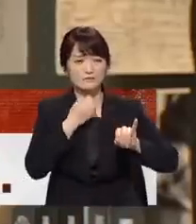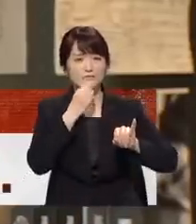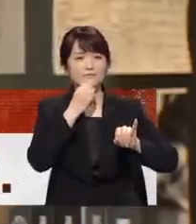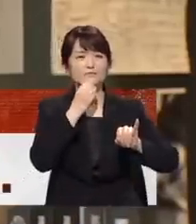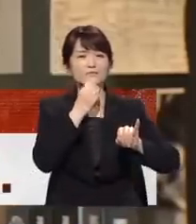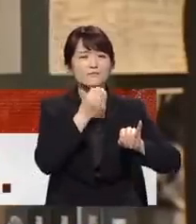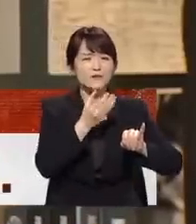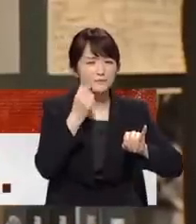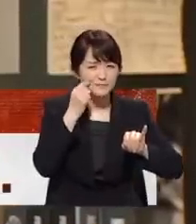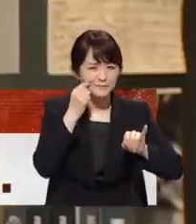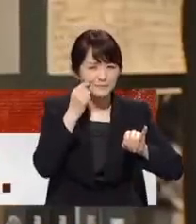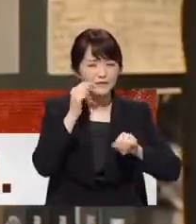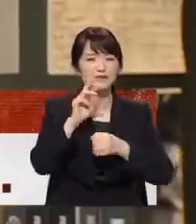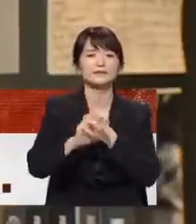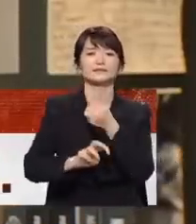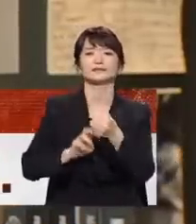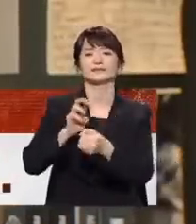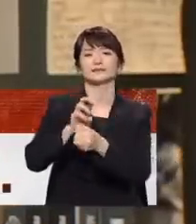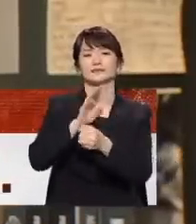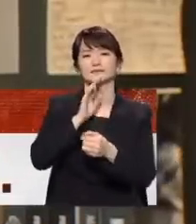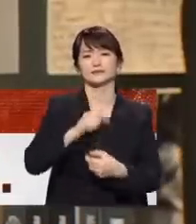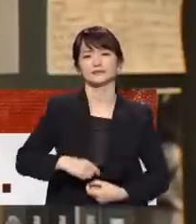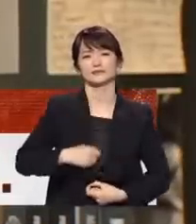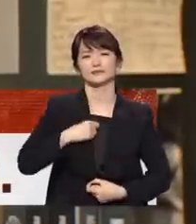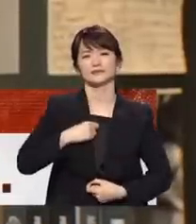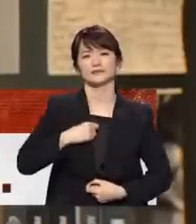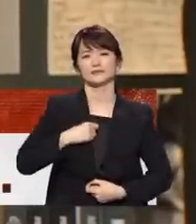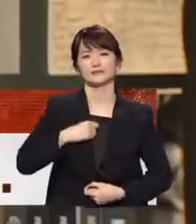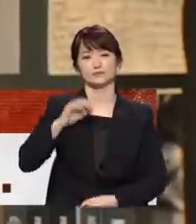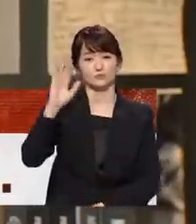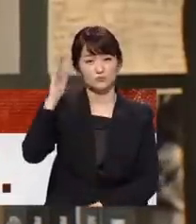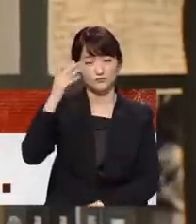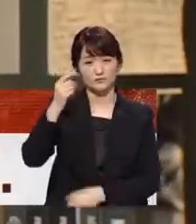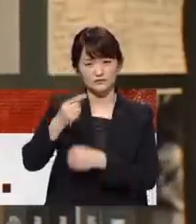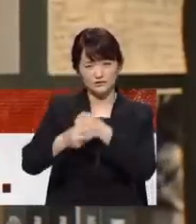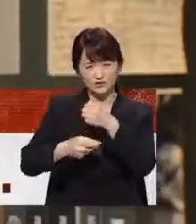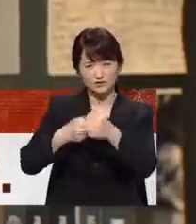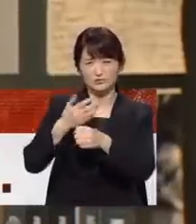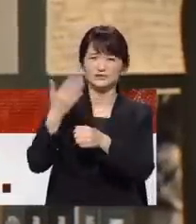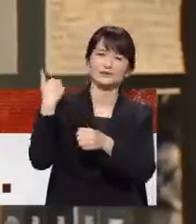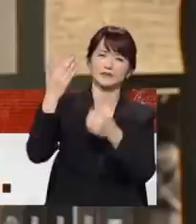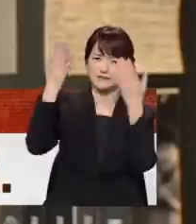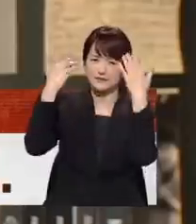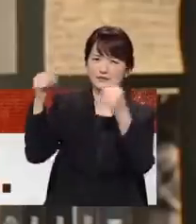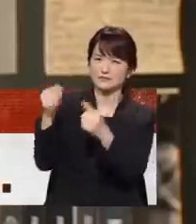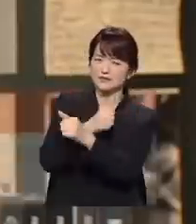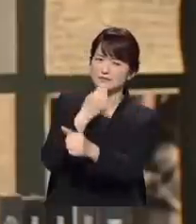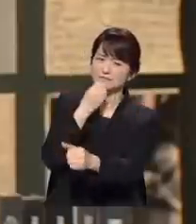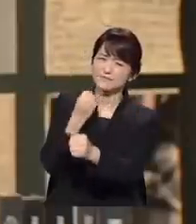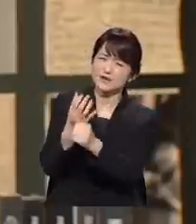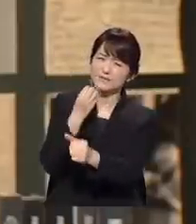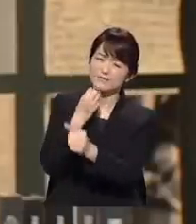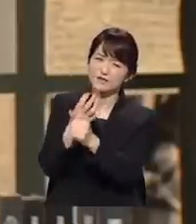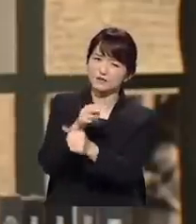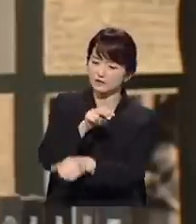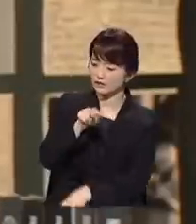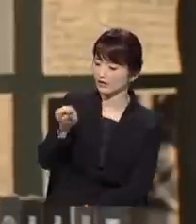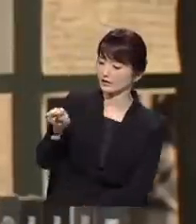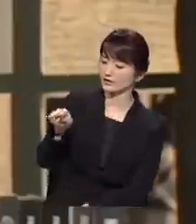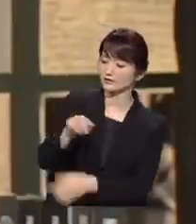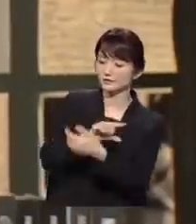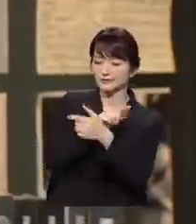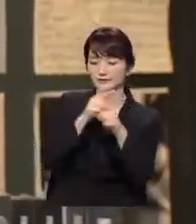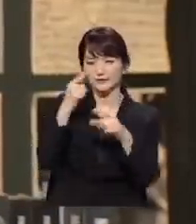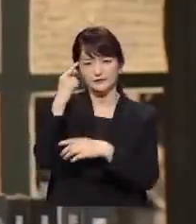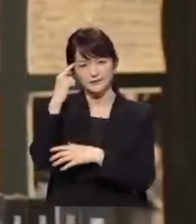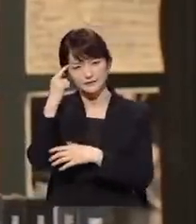딸에게조차 말할 수 없었던 30년간의 진실. 자, 요즘 십수년 전 학폭에 대한 고발이 이어지는 걸 보시고는